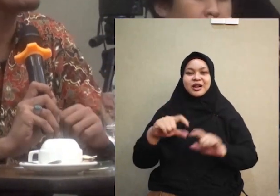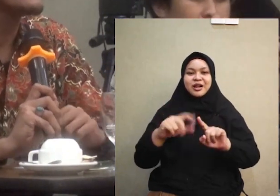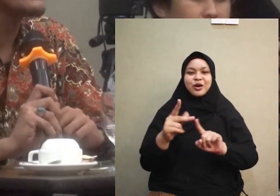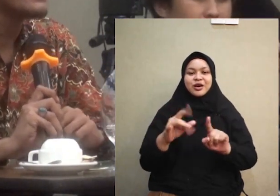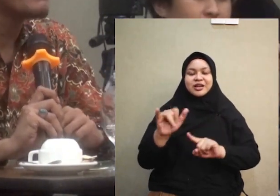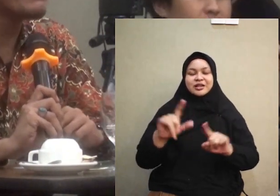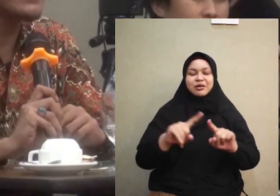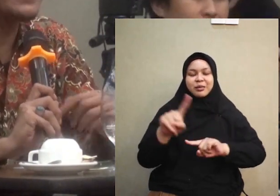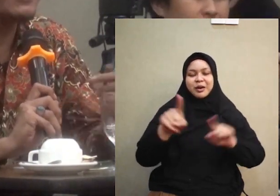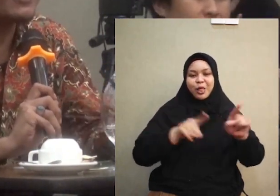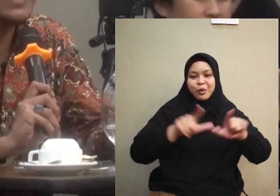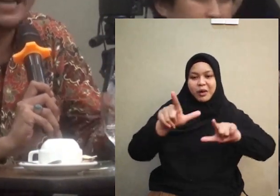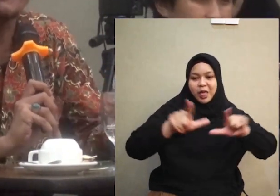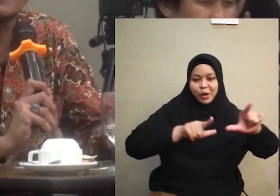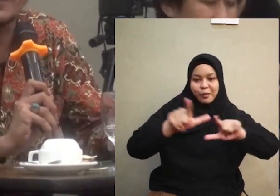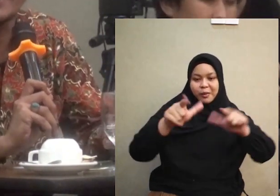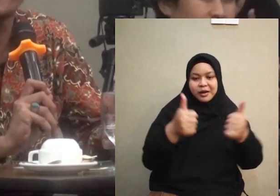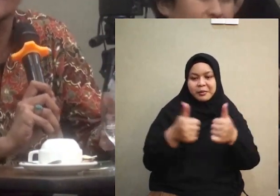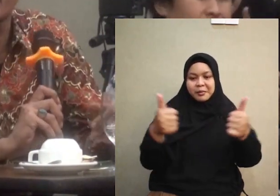ya